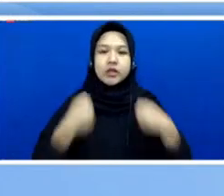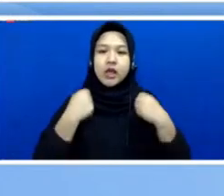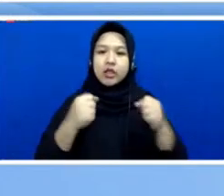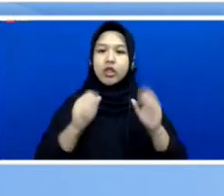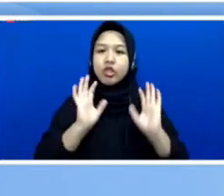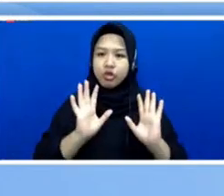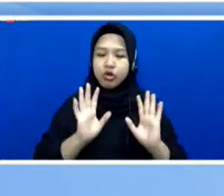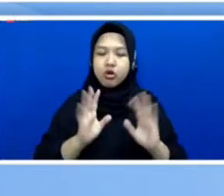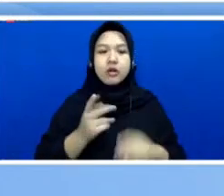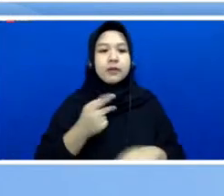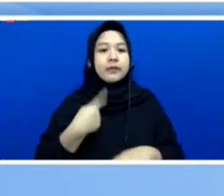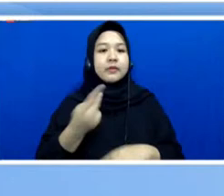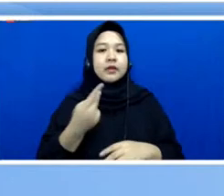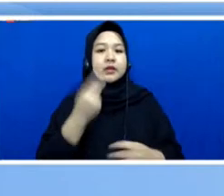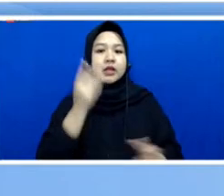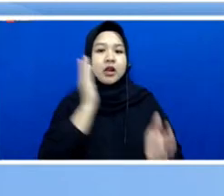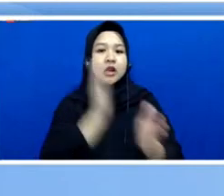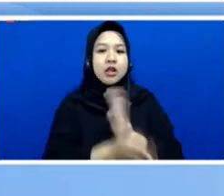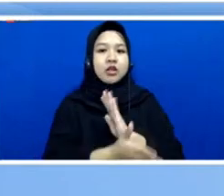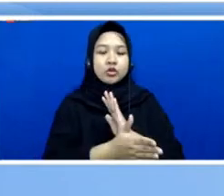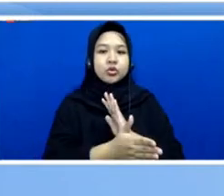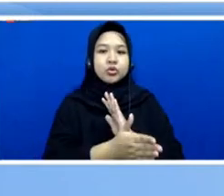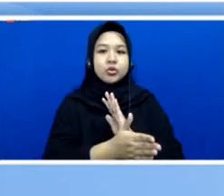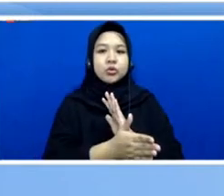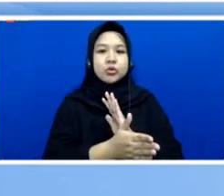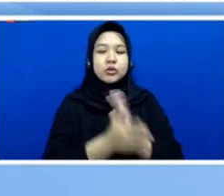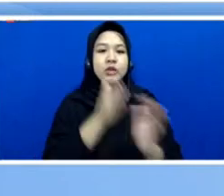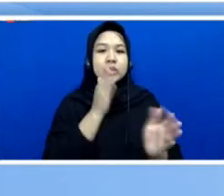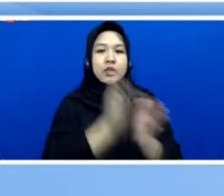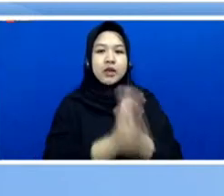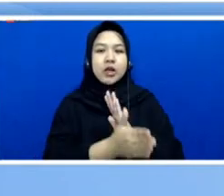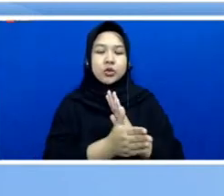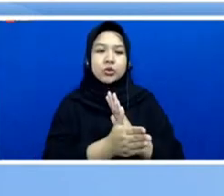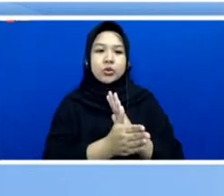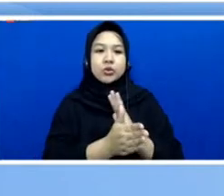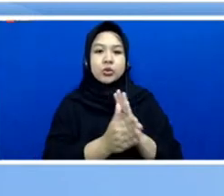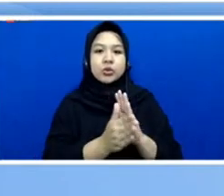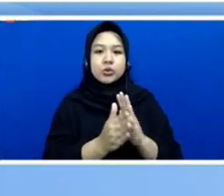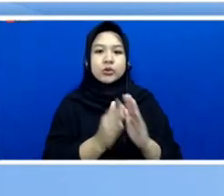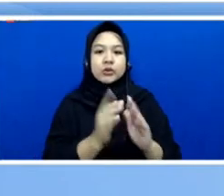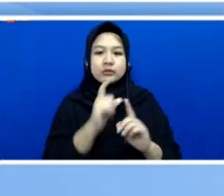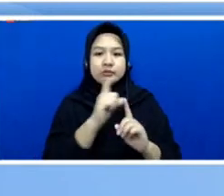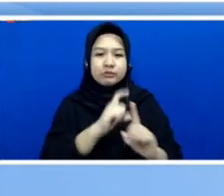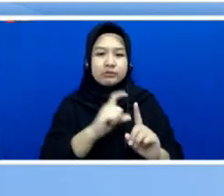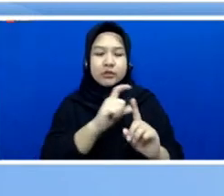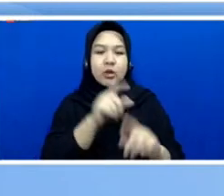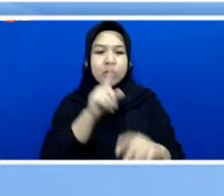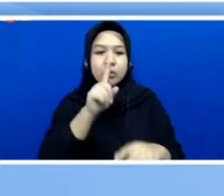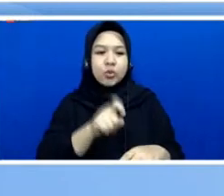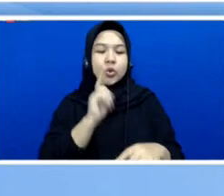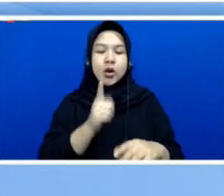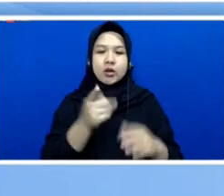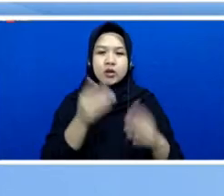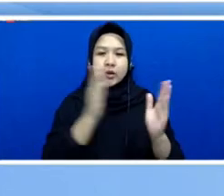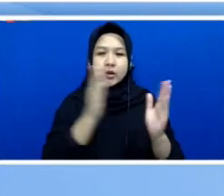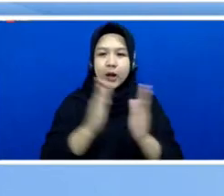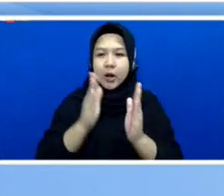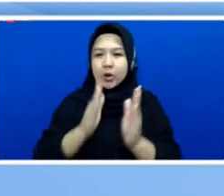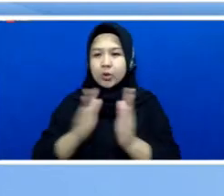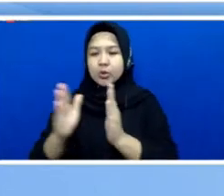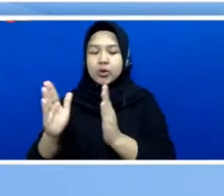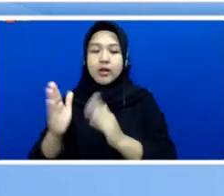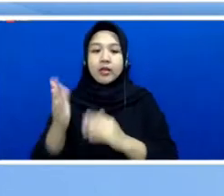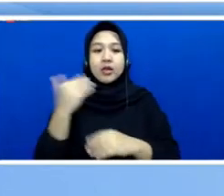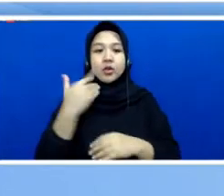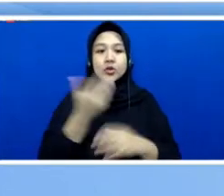kita langsung langsung ke testing, ke tracingnya. Butuh ada pengondisian. Tadi Prof. Sufika